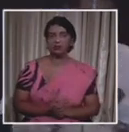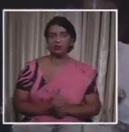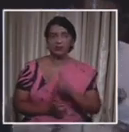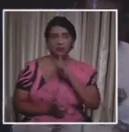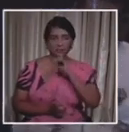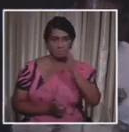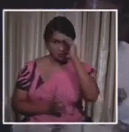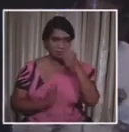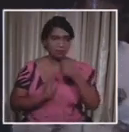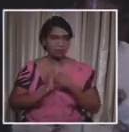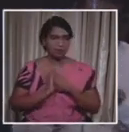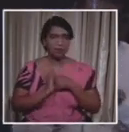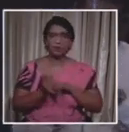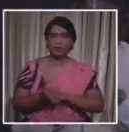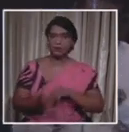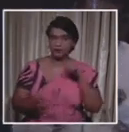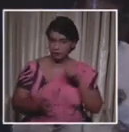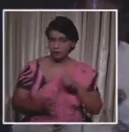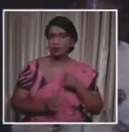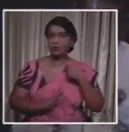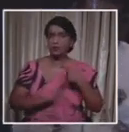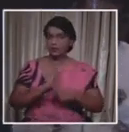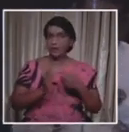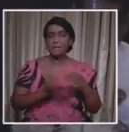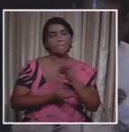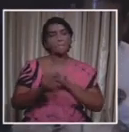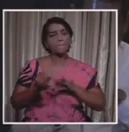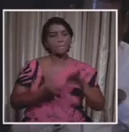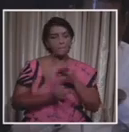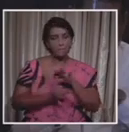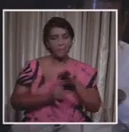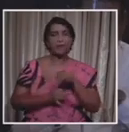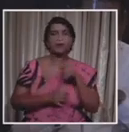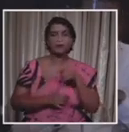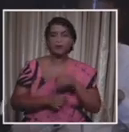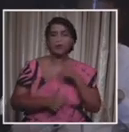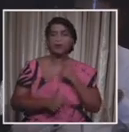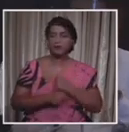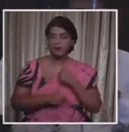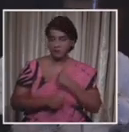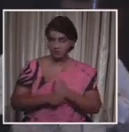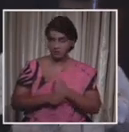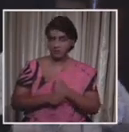කතානායකතුමනි ගරු මහලේකම්තුමනි Sri Lanka Prajatantrika Samajavadi Janaraje